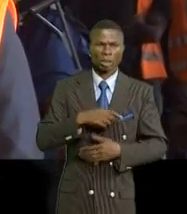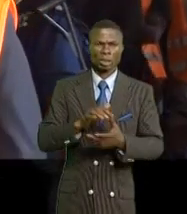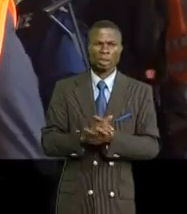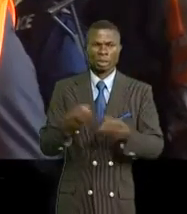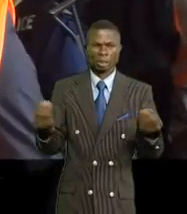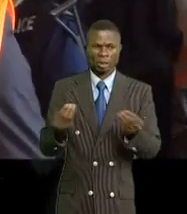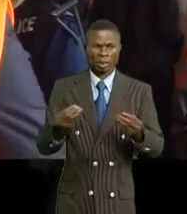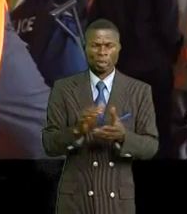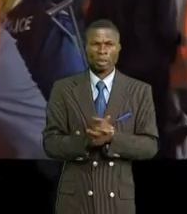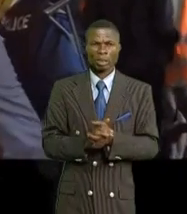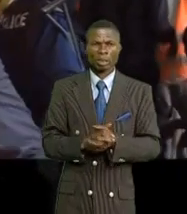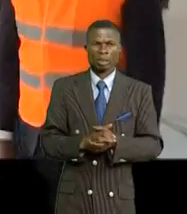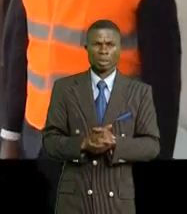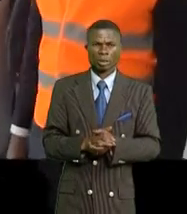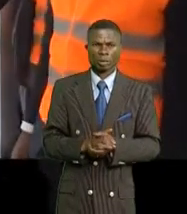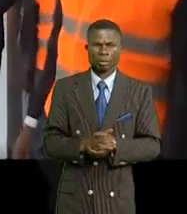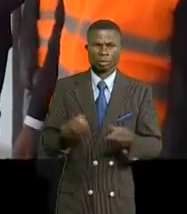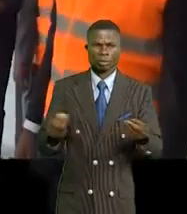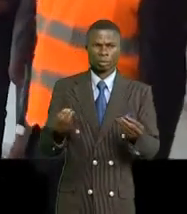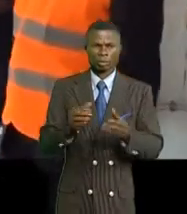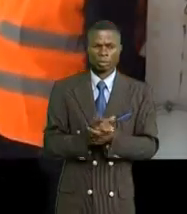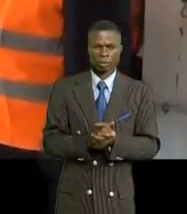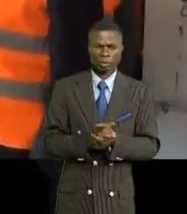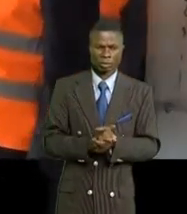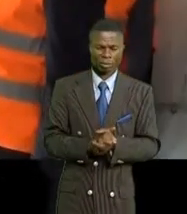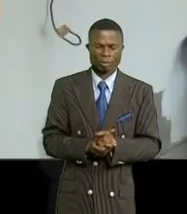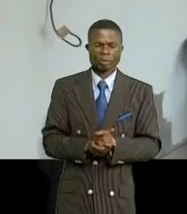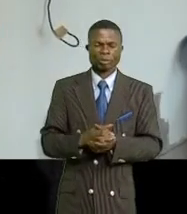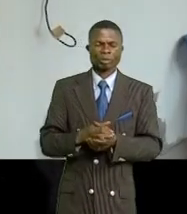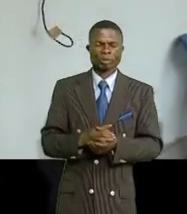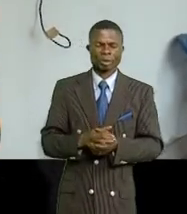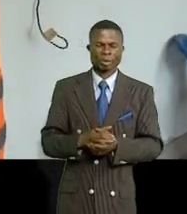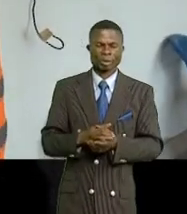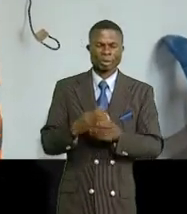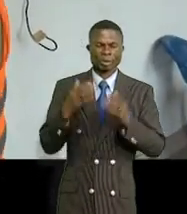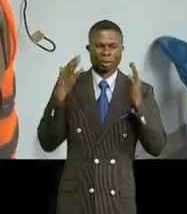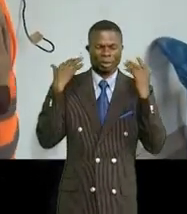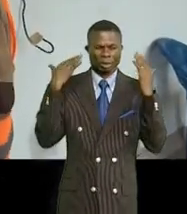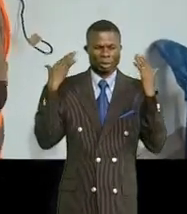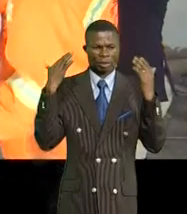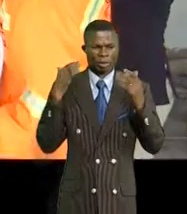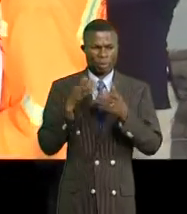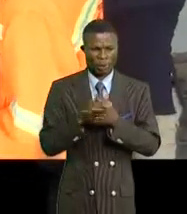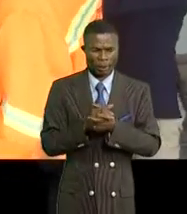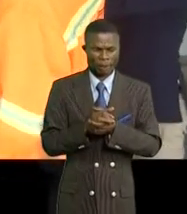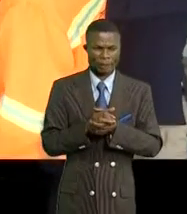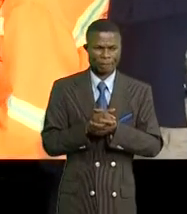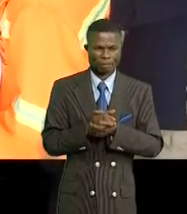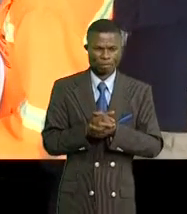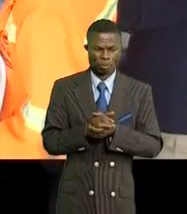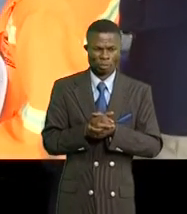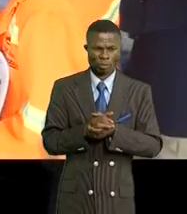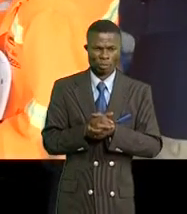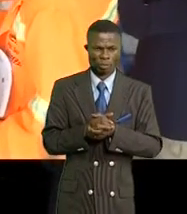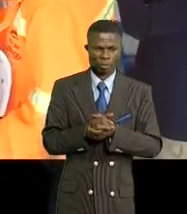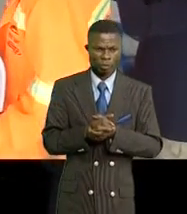volonté d'aller plus vite dans la réforme. L'urgence pour le gouvernement Sam-Malo Koundé dans les missions dévolues au vice-premier ministre, ministre de la